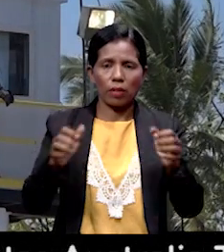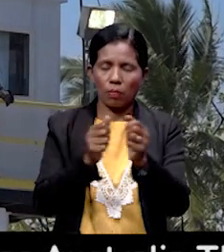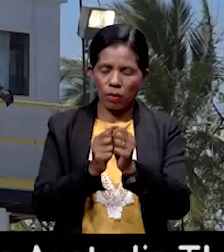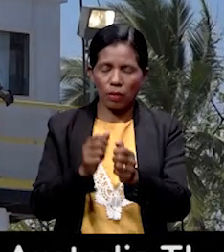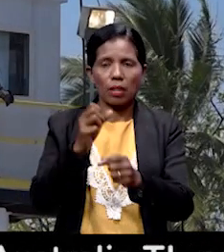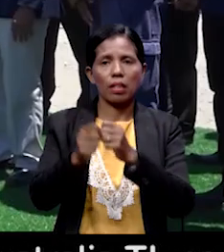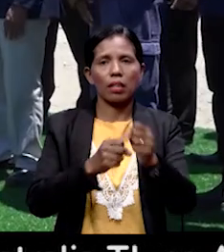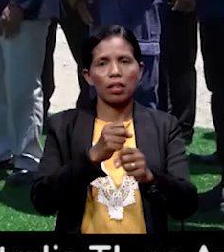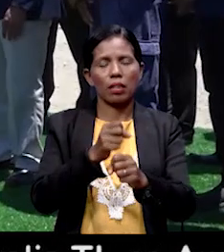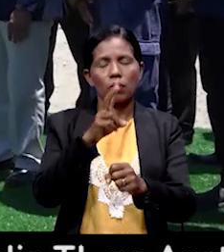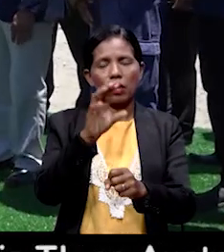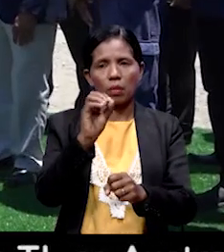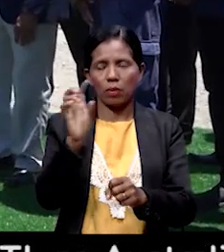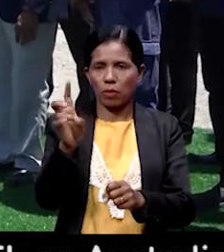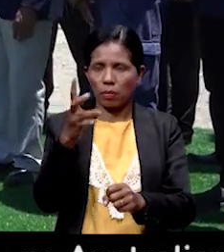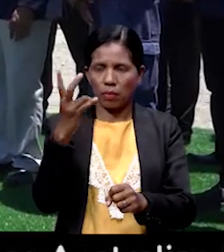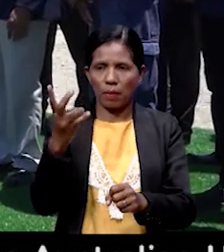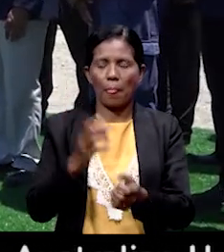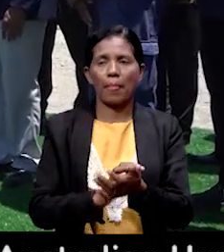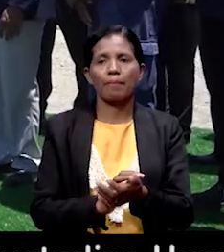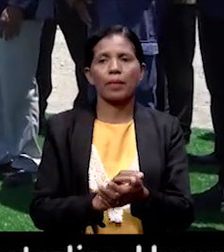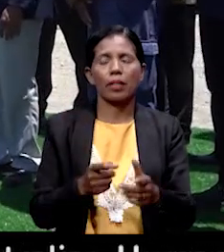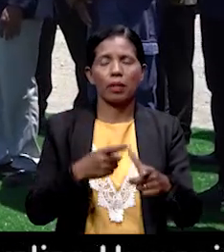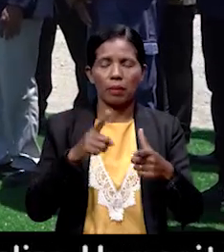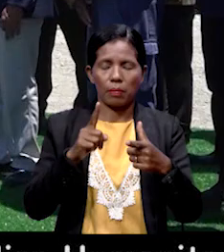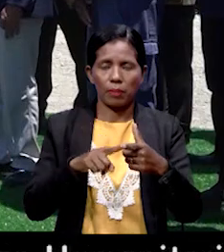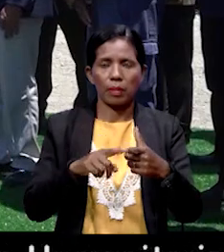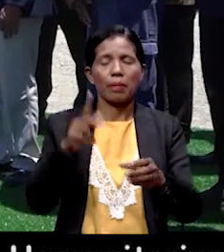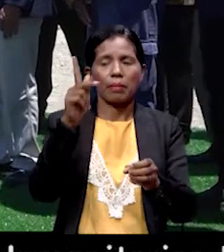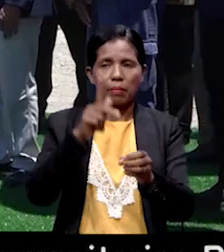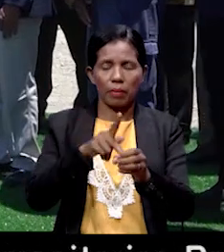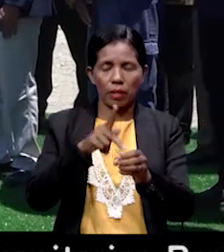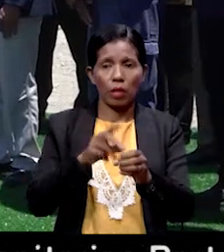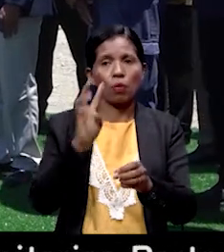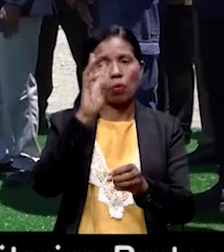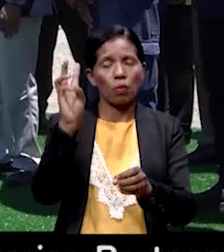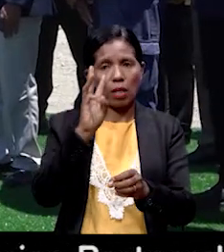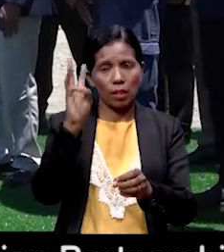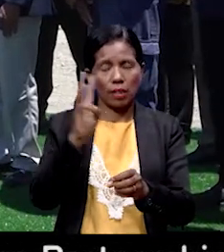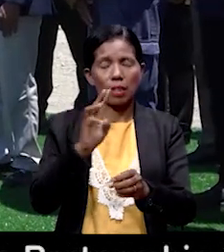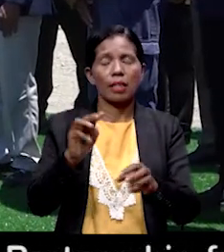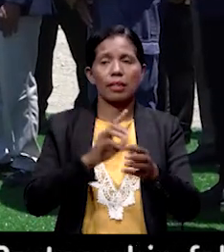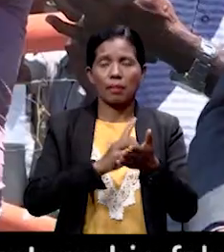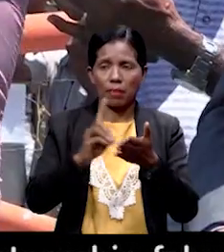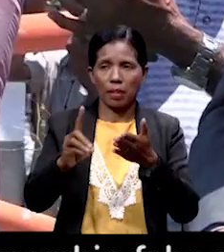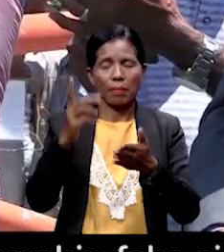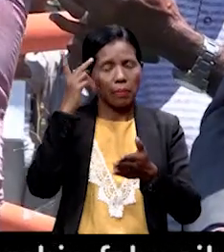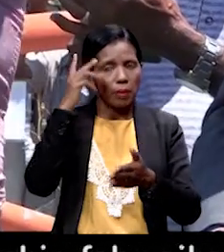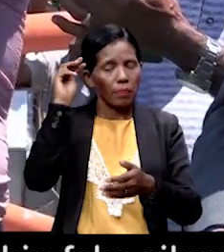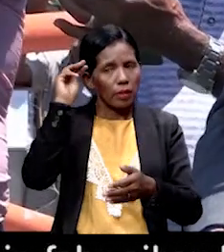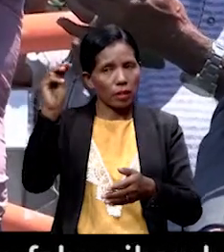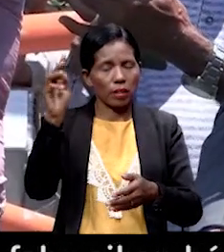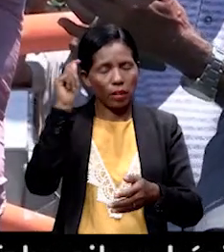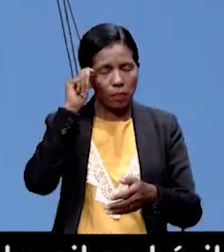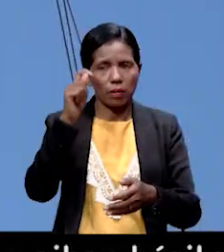itu. Hafuin lansa oficialmente badahuluk posumina Fetokmaus kuarta semana ne primer ministro taur matan rua kateten Timor Leste